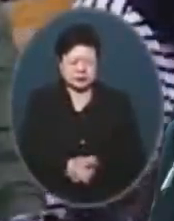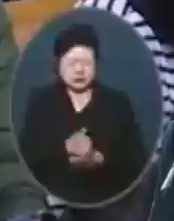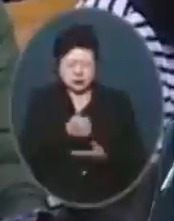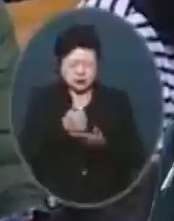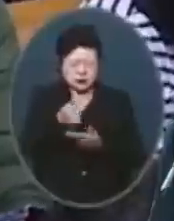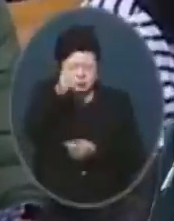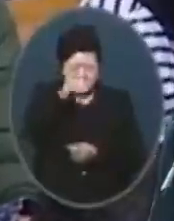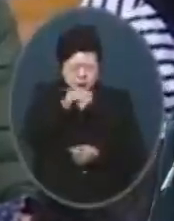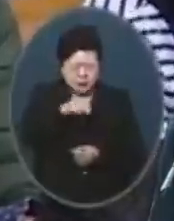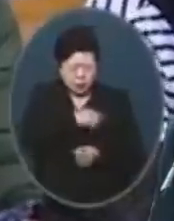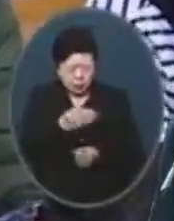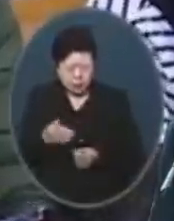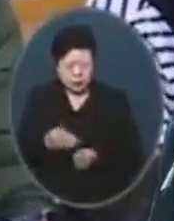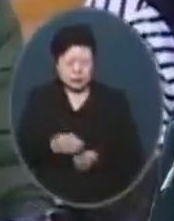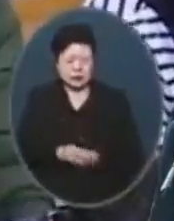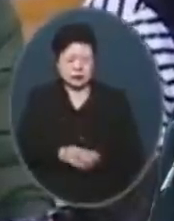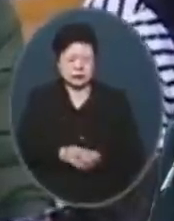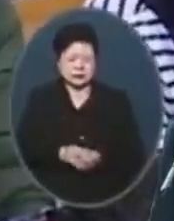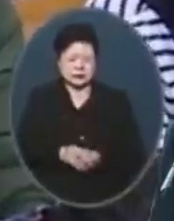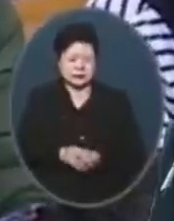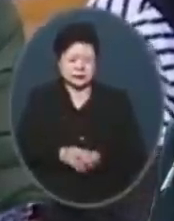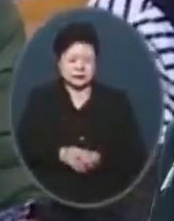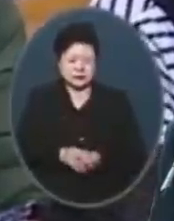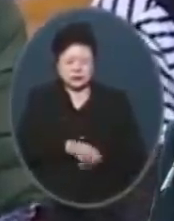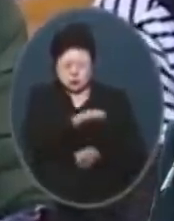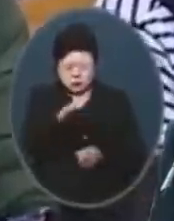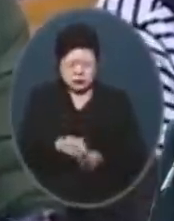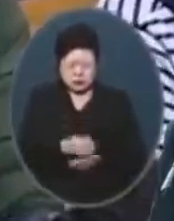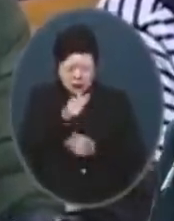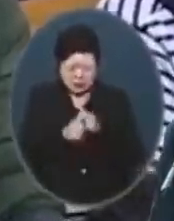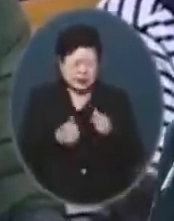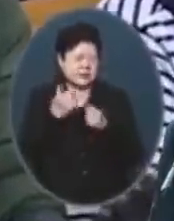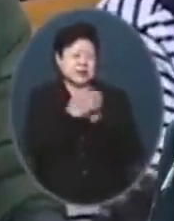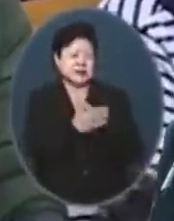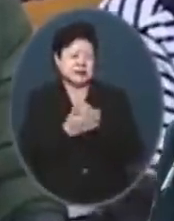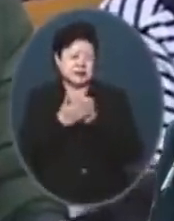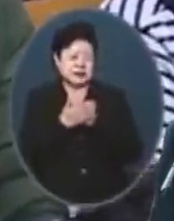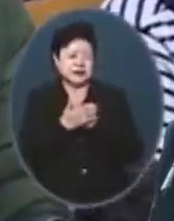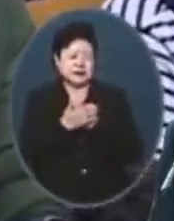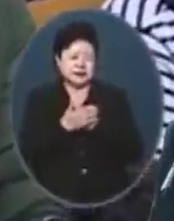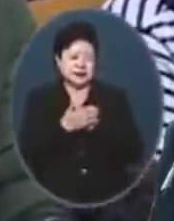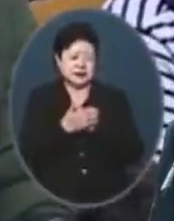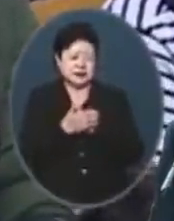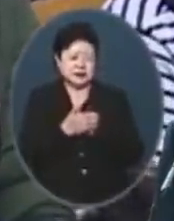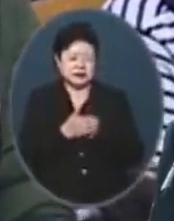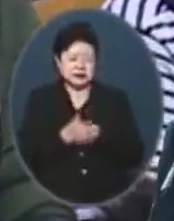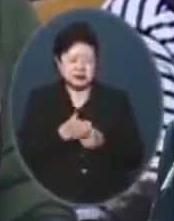주님의 십자가 보혈로 말미암아 우리는 하나님의 은혜를 입기 간구하오니